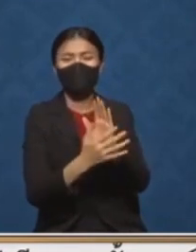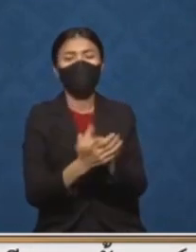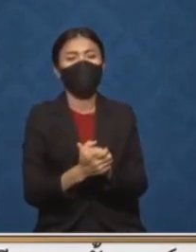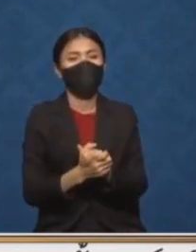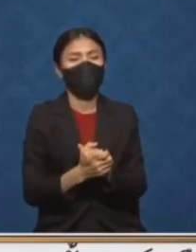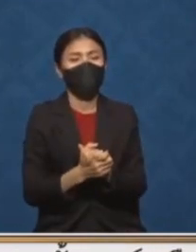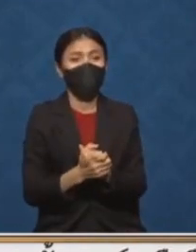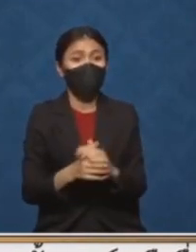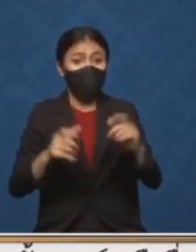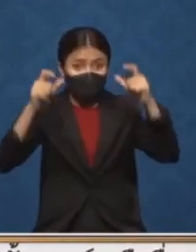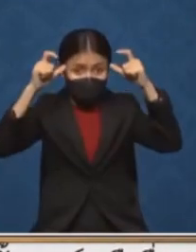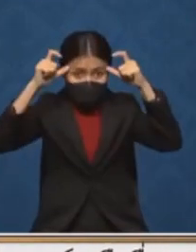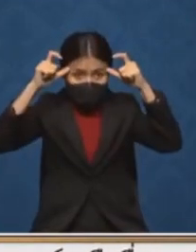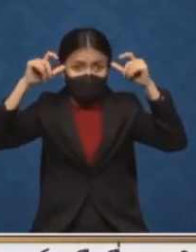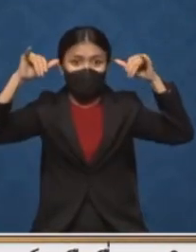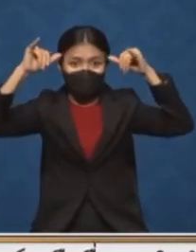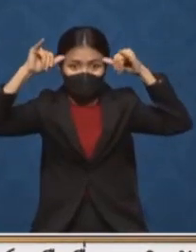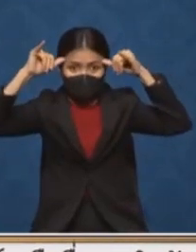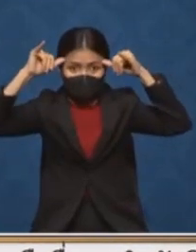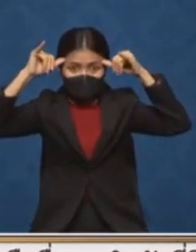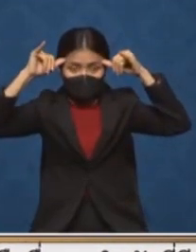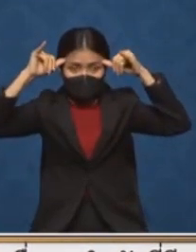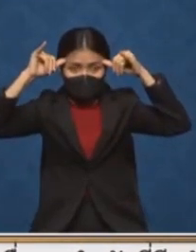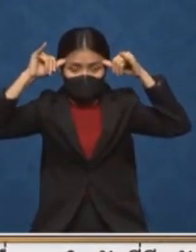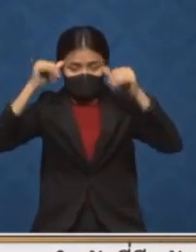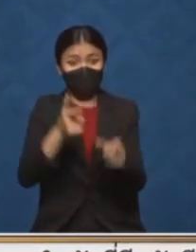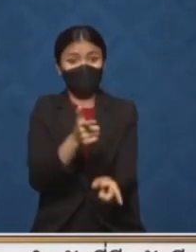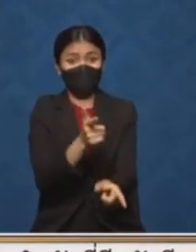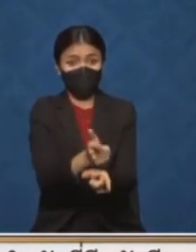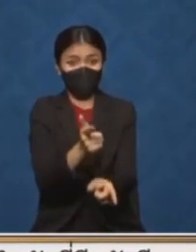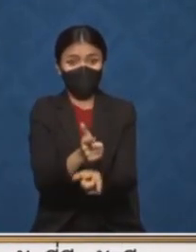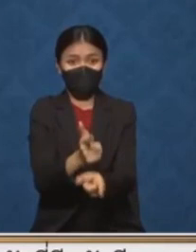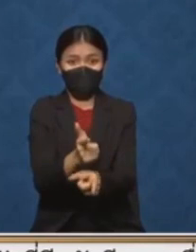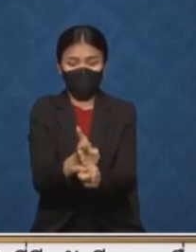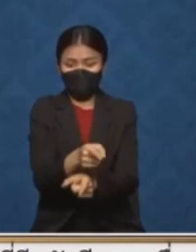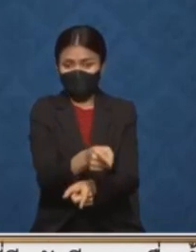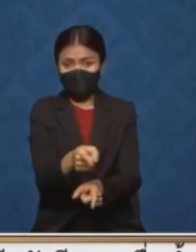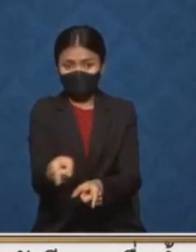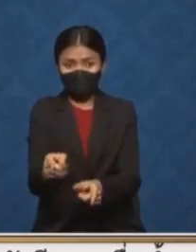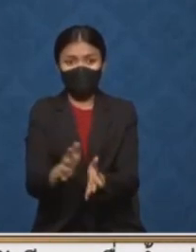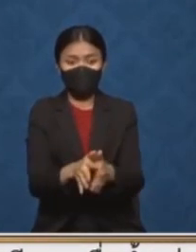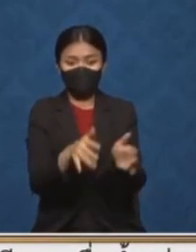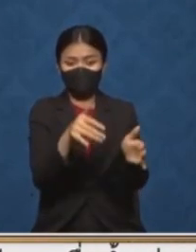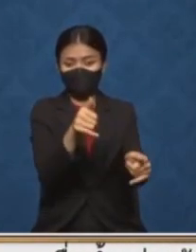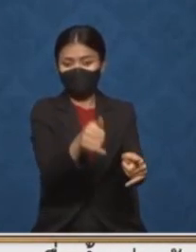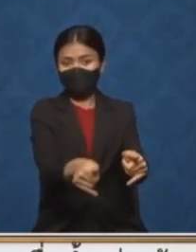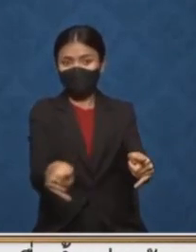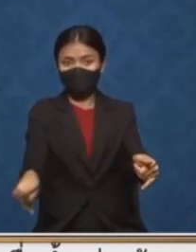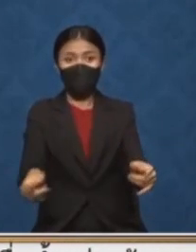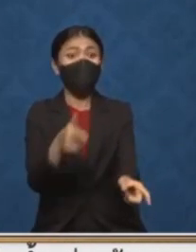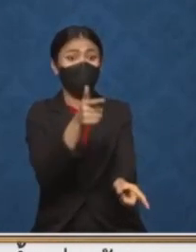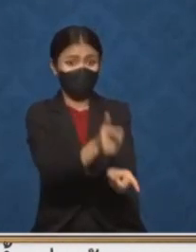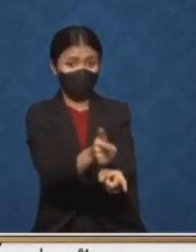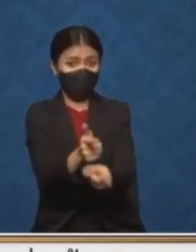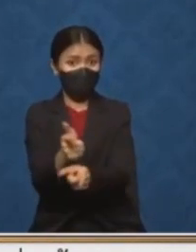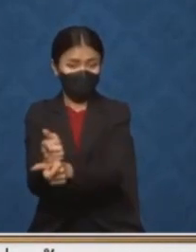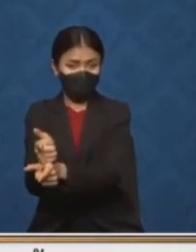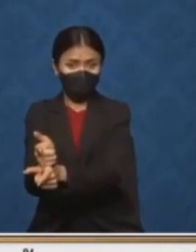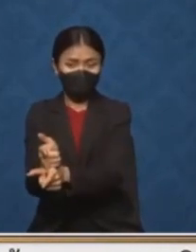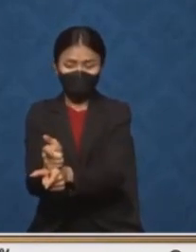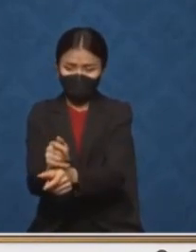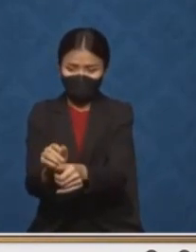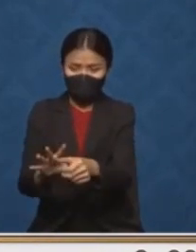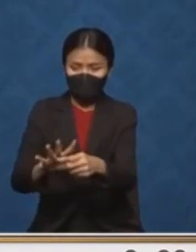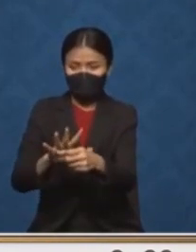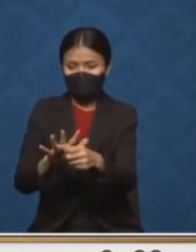ทำให้โคกบือที่เกษตกร เรียงไว้เกิดล้ม